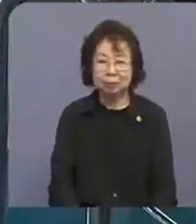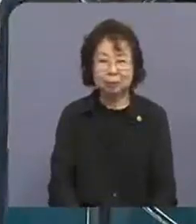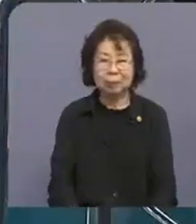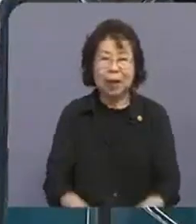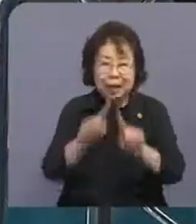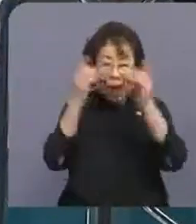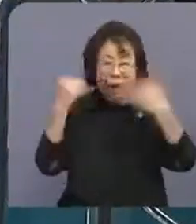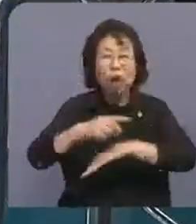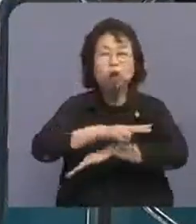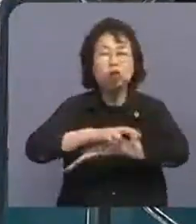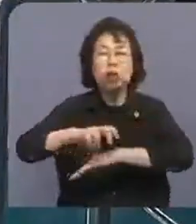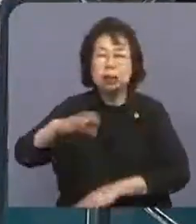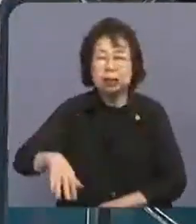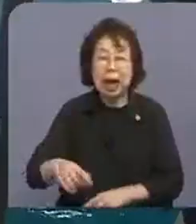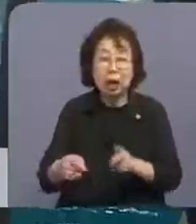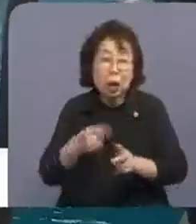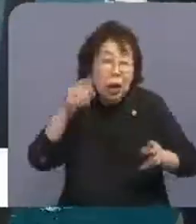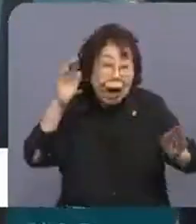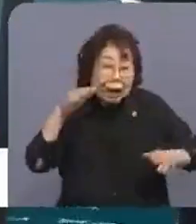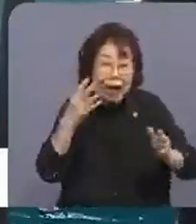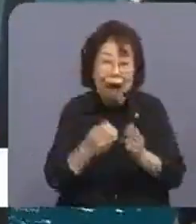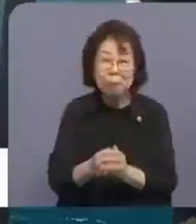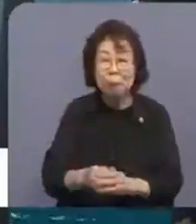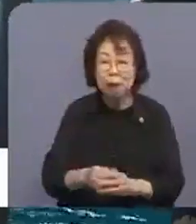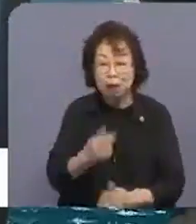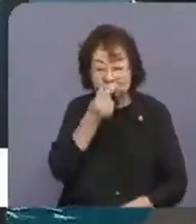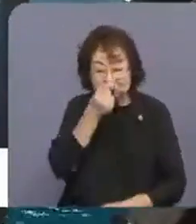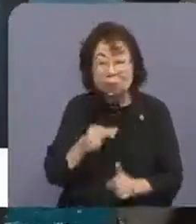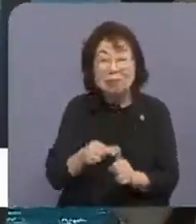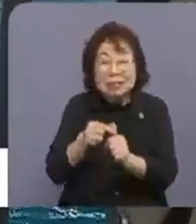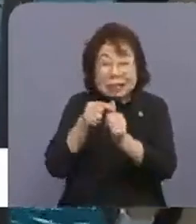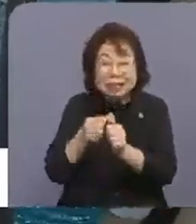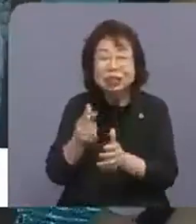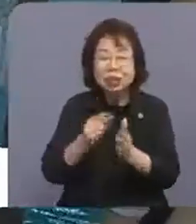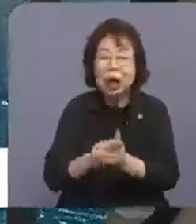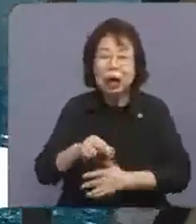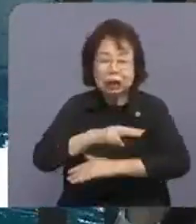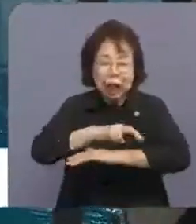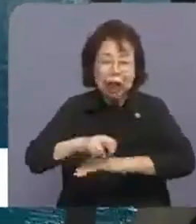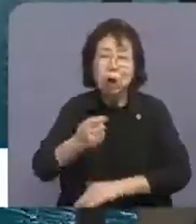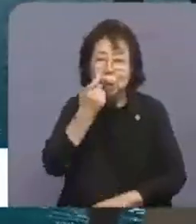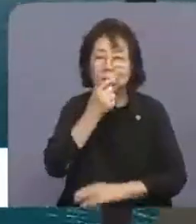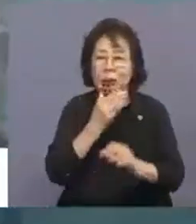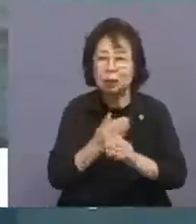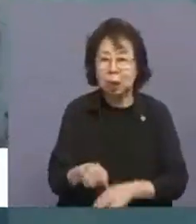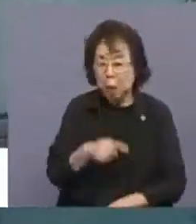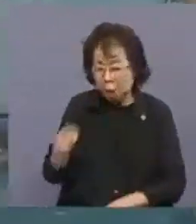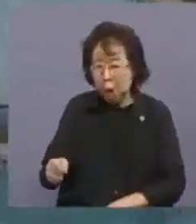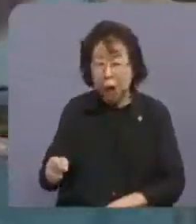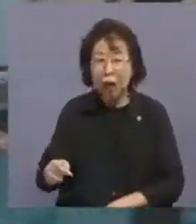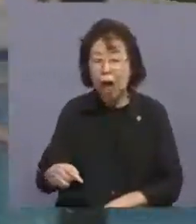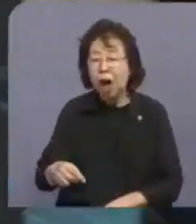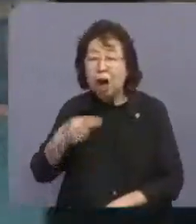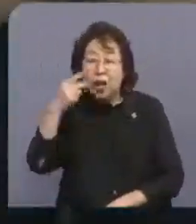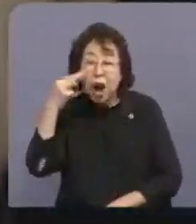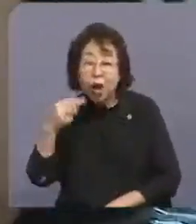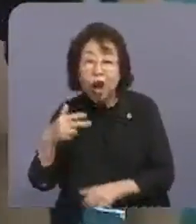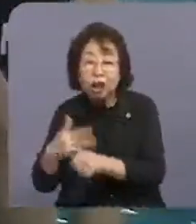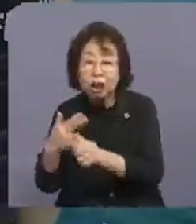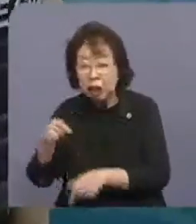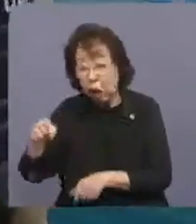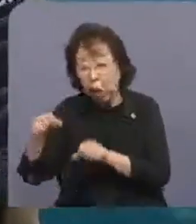대학교 수영장에서 초등학생들이 생존 수영을 배우고 있습니다. 전문 수영 강사 옆에 영어 교수가